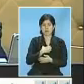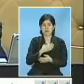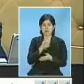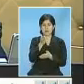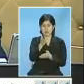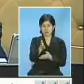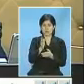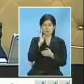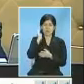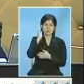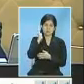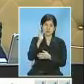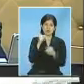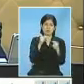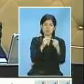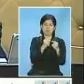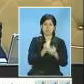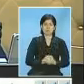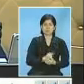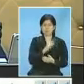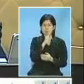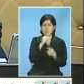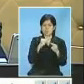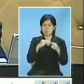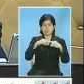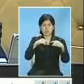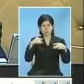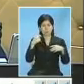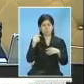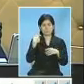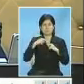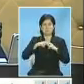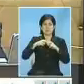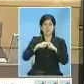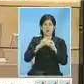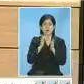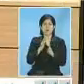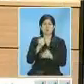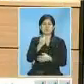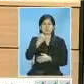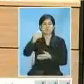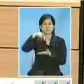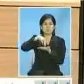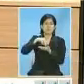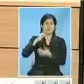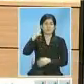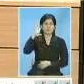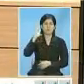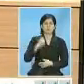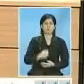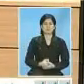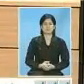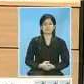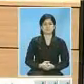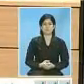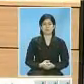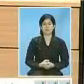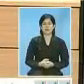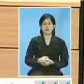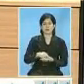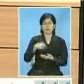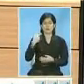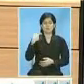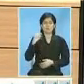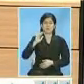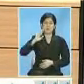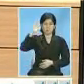ในประเด็นถ้าท่านออกไปเดี๋ยวท่านสมาชิกก็ประท้วงอีกจะเสียเวลาเชิญนะ ท่านประธานครับท่านผู้ประท้วงไปกล่าว